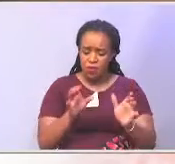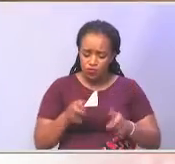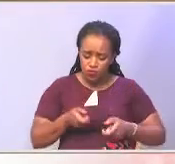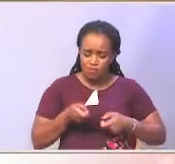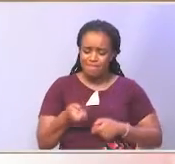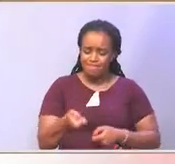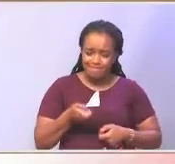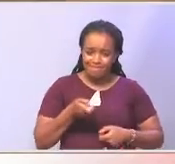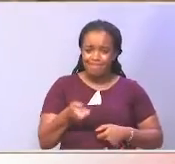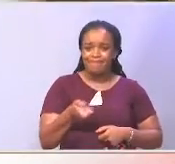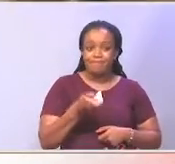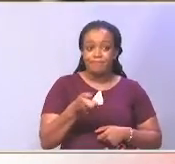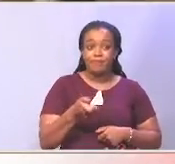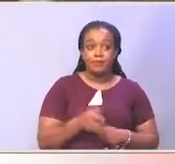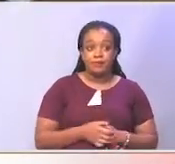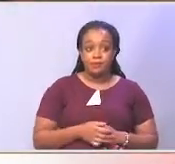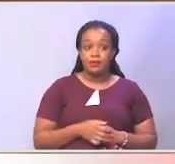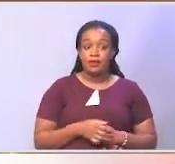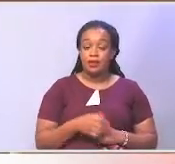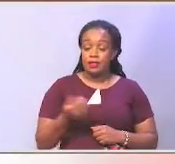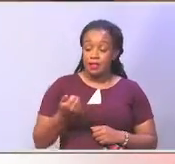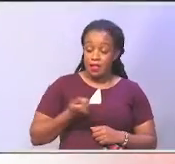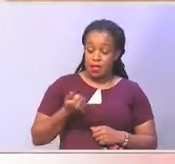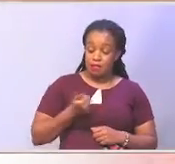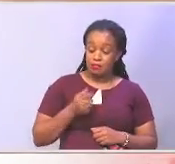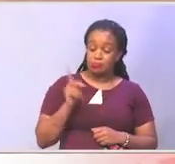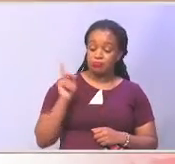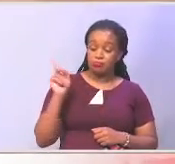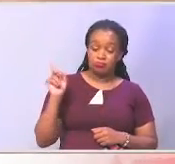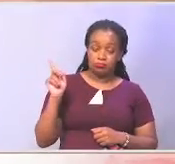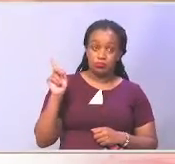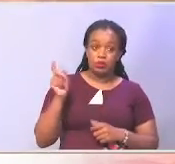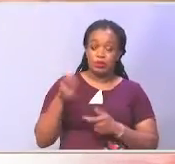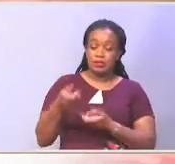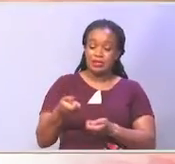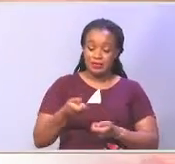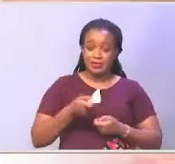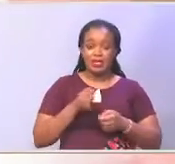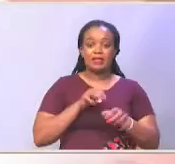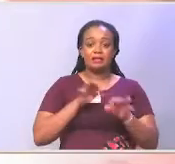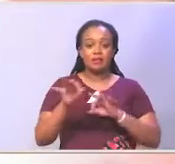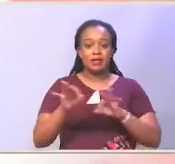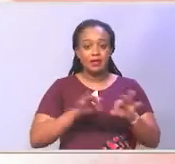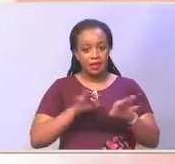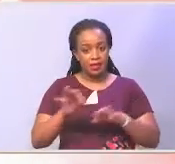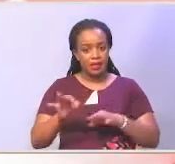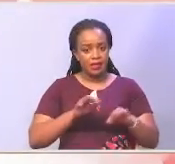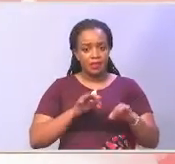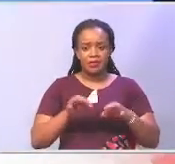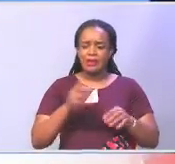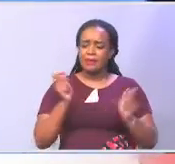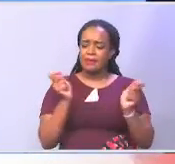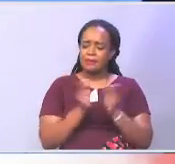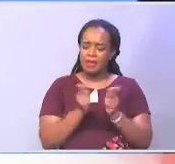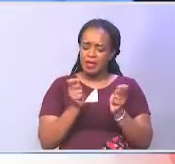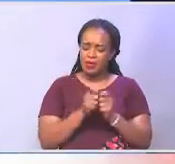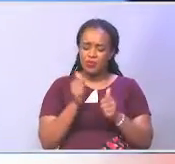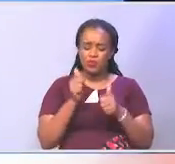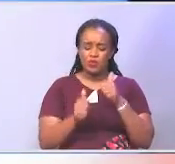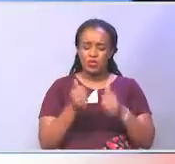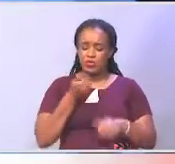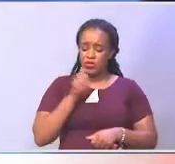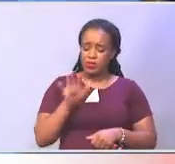a mother whose daughter was defiled recounts the pain she went through upon learning the innocent daughter was defiled, as medical